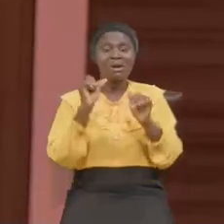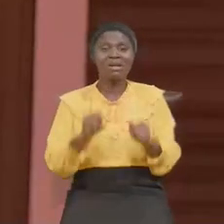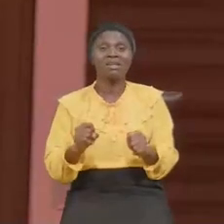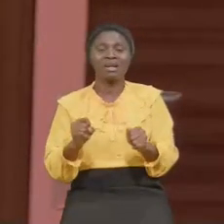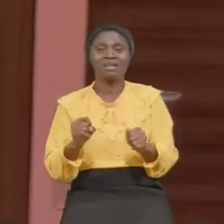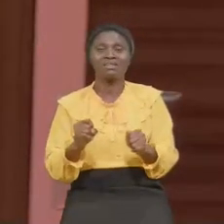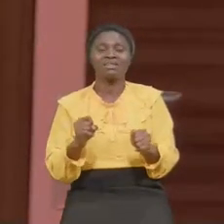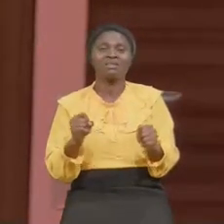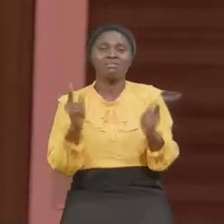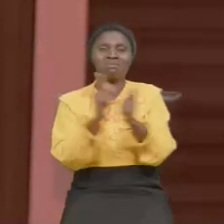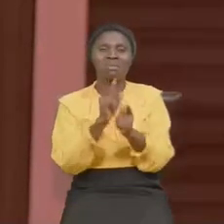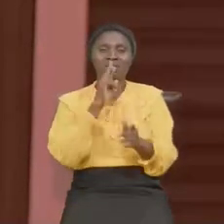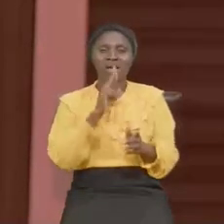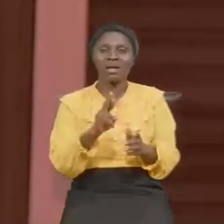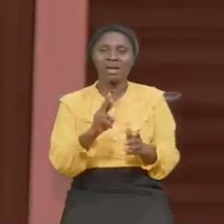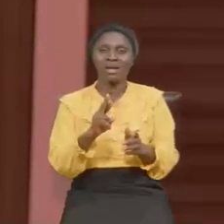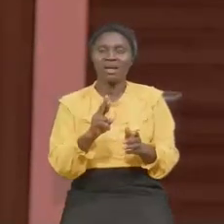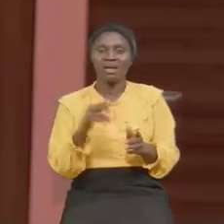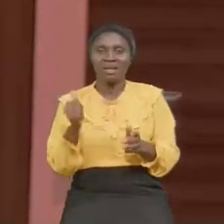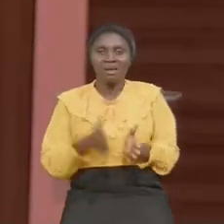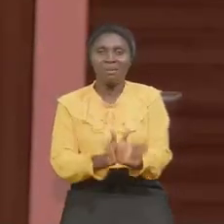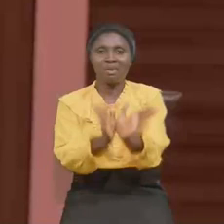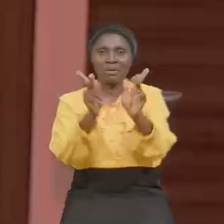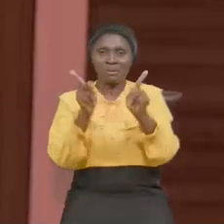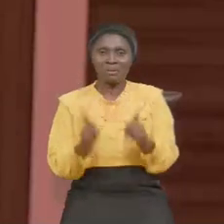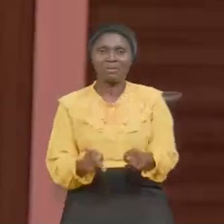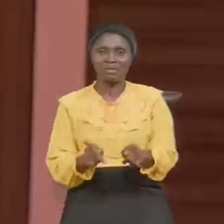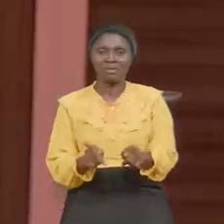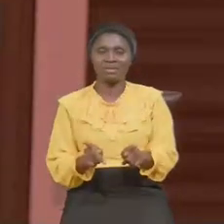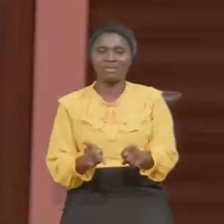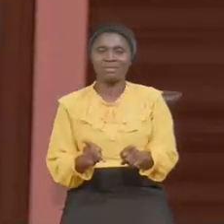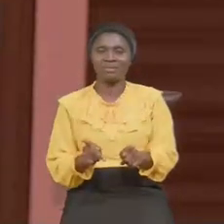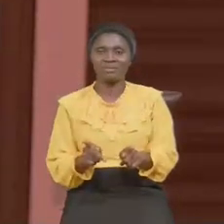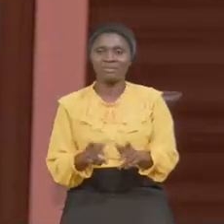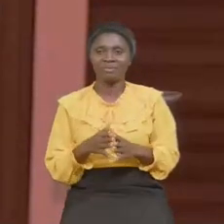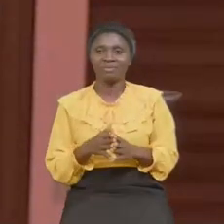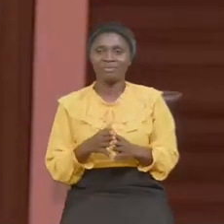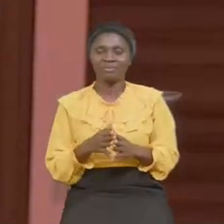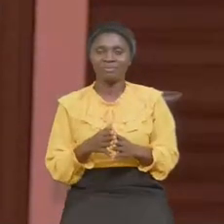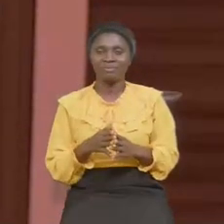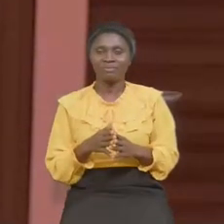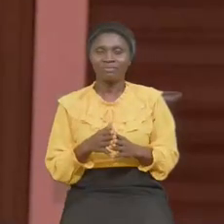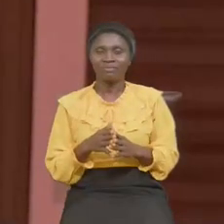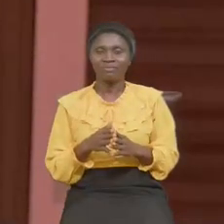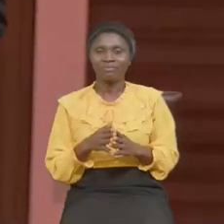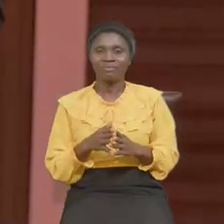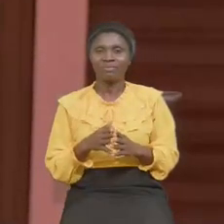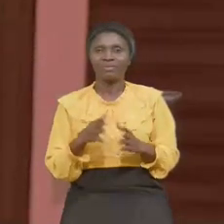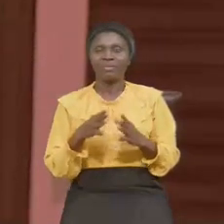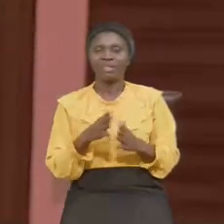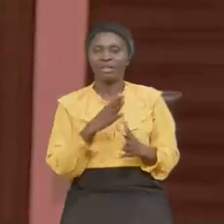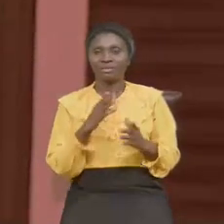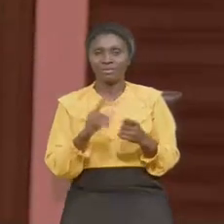Donc, il est aussi ouvrier, elle est aussi ouvrière. C'est ce qu'il murmure, qu'il est allé loger chez un homme